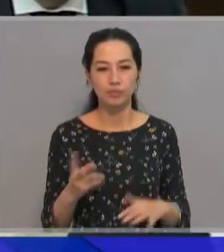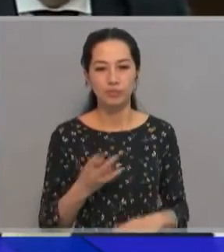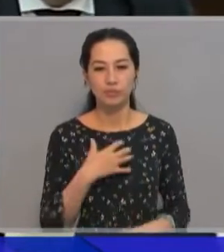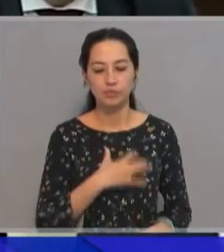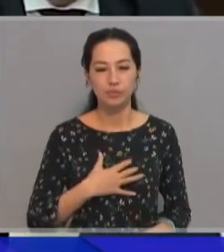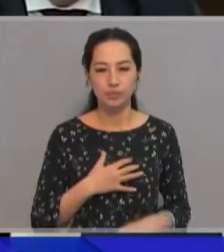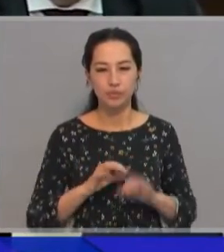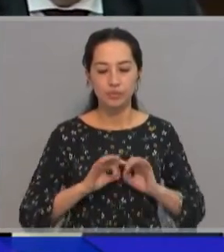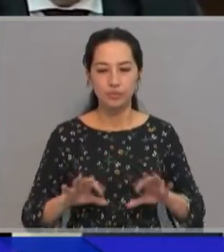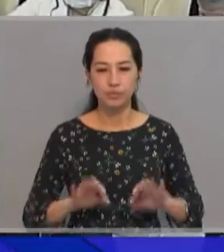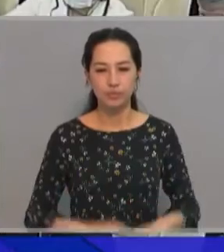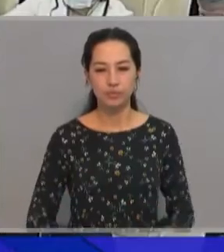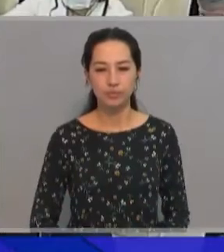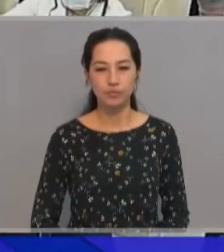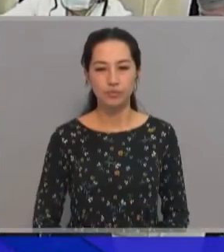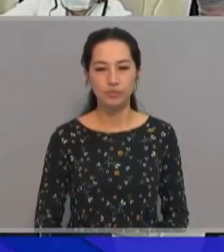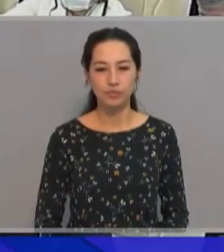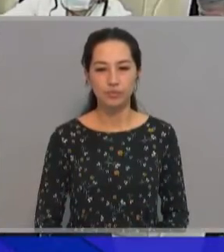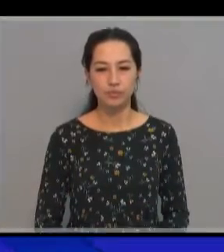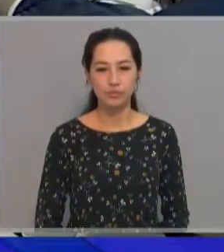ықпалын тигізеді деген үміт бар.